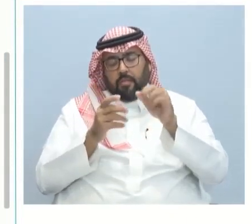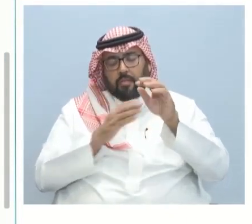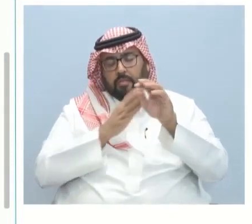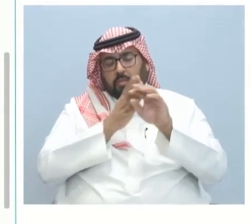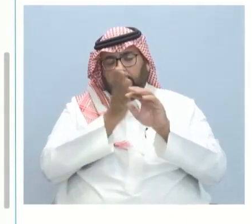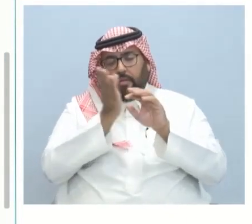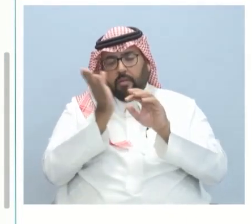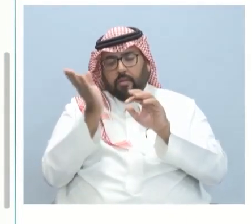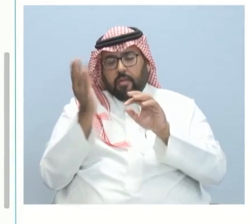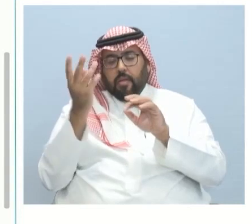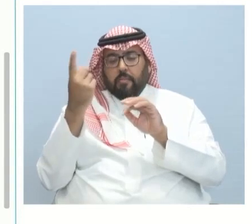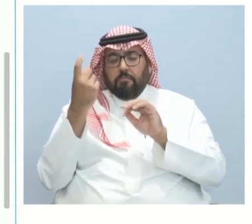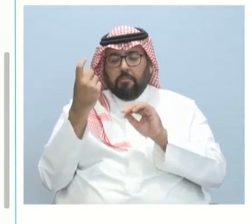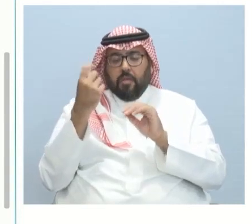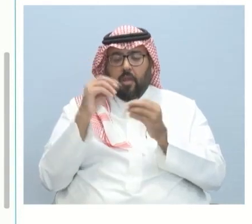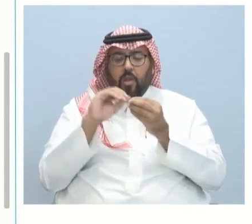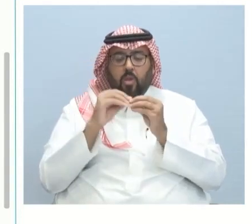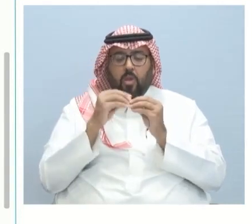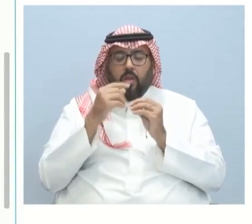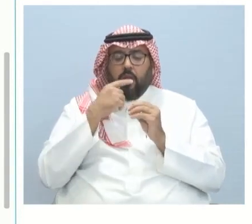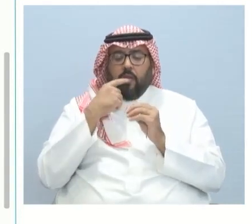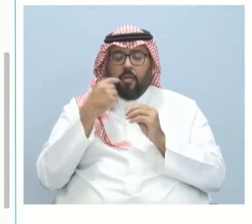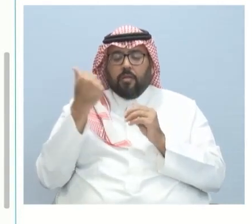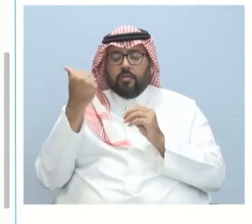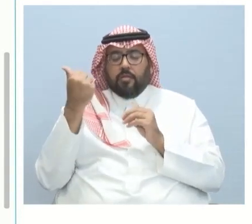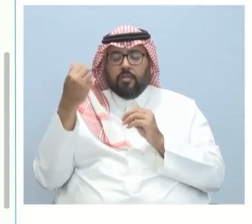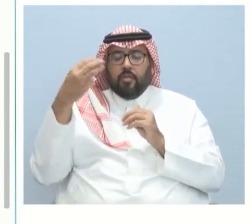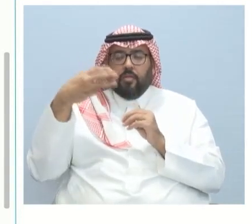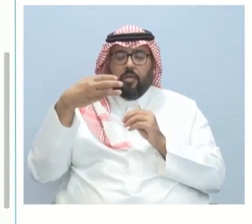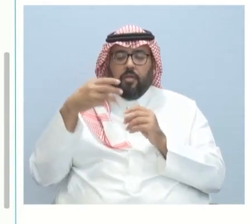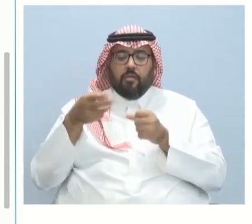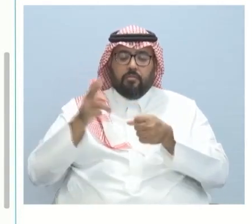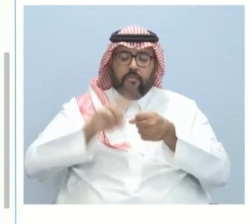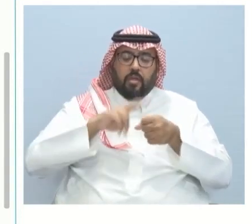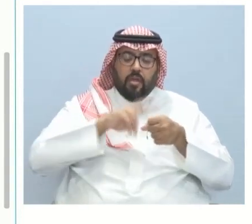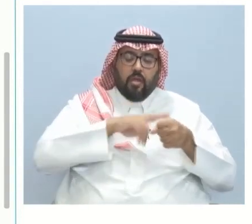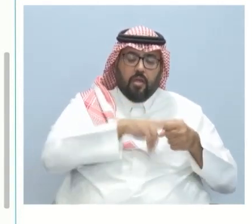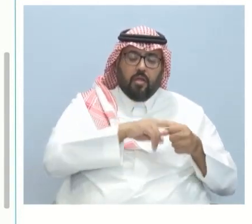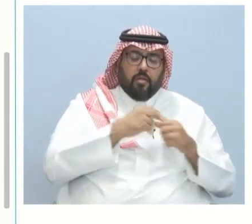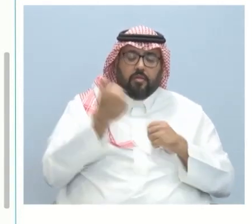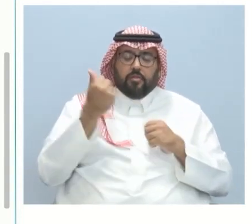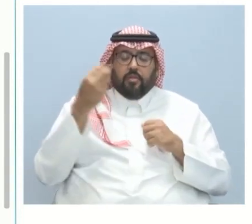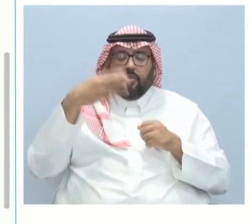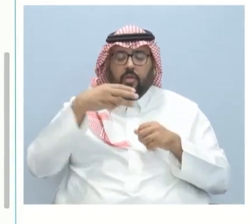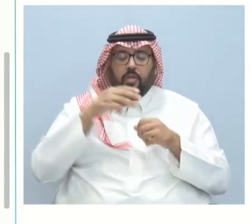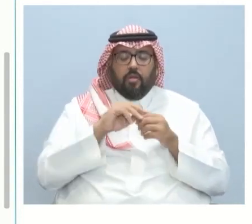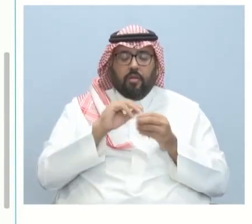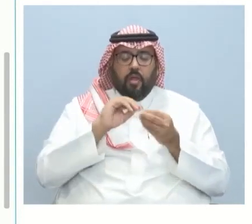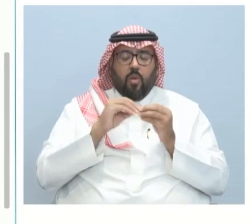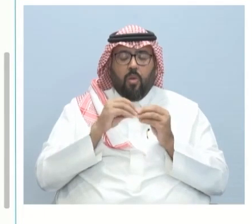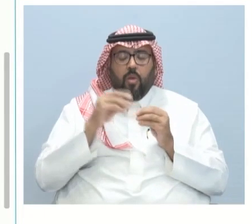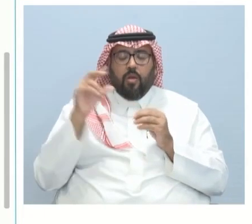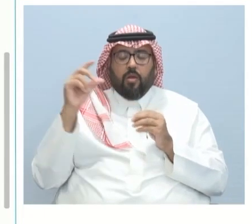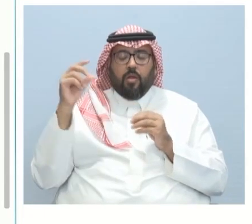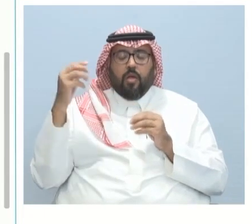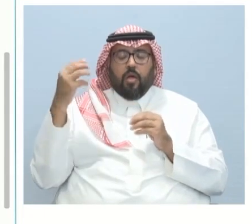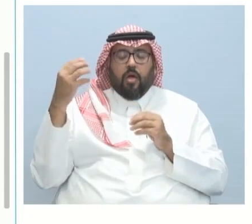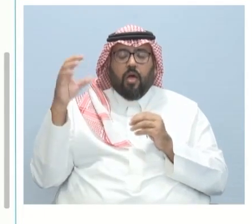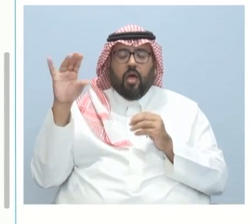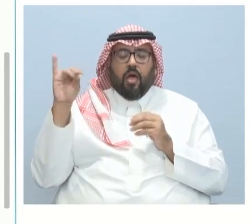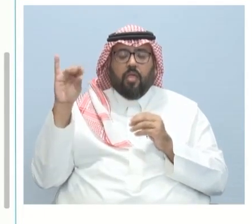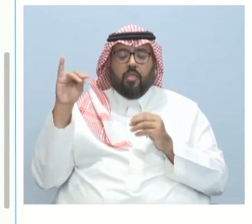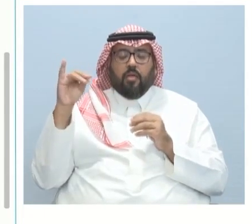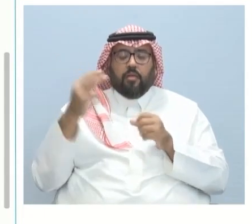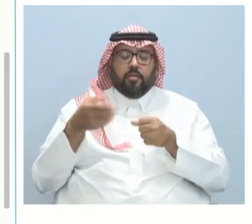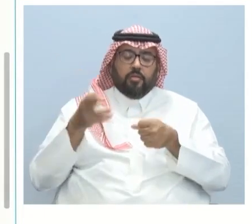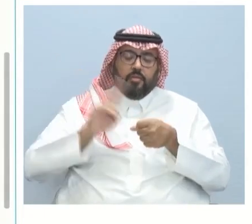الاحمر وفي تكرار 36 مره وفي الدائره الثانيه اللون اخضر وفي تكرار ايضا